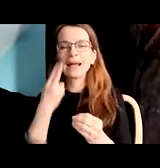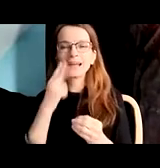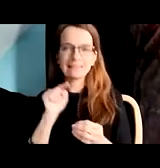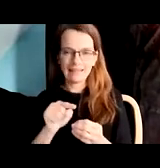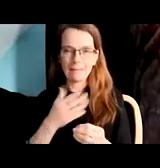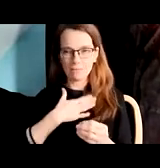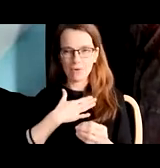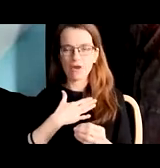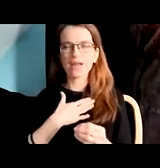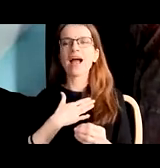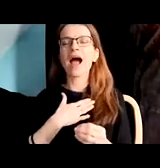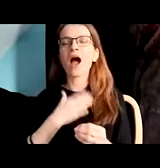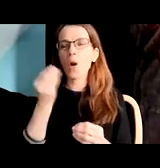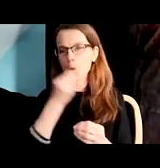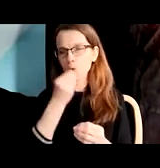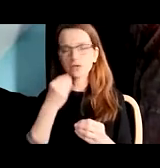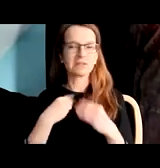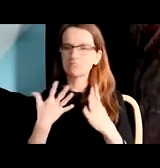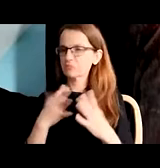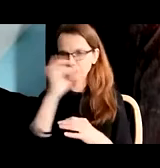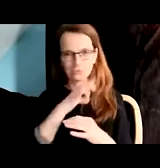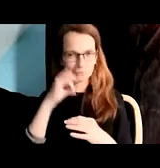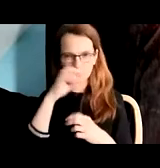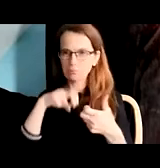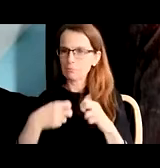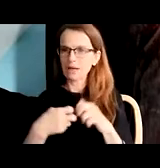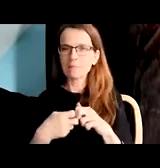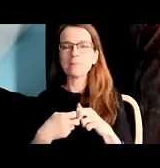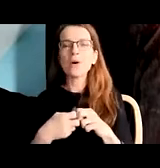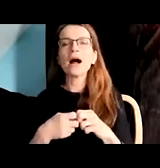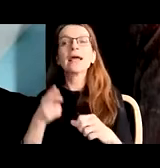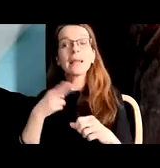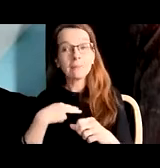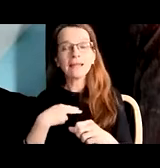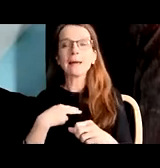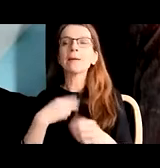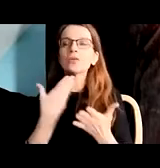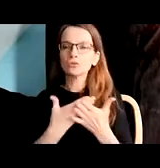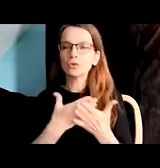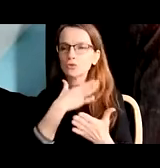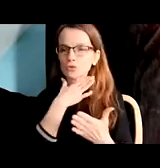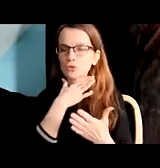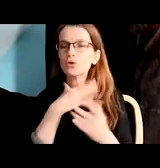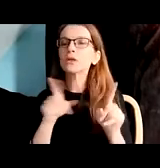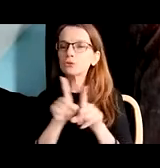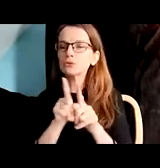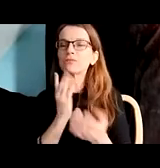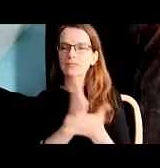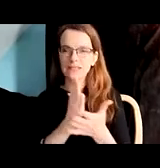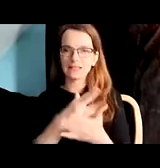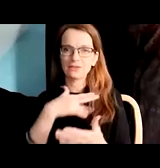glede mojega učenja nisem imela nikakršnih problemov. Sem pa imela tako v osnovni šoli kot v srednji